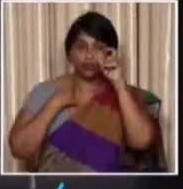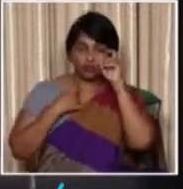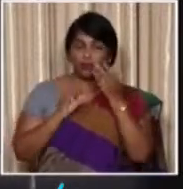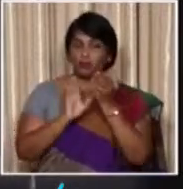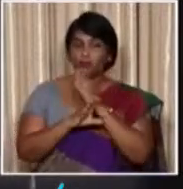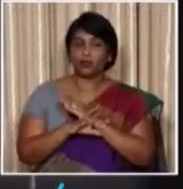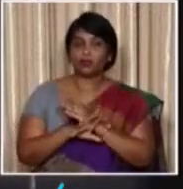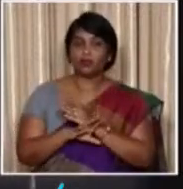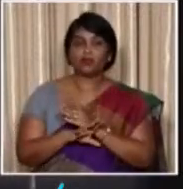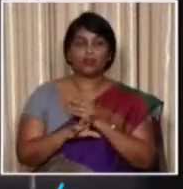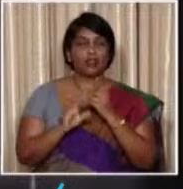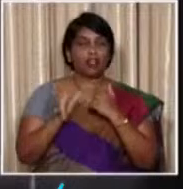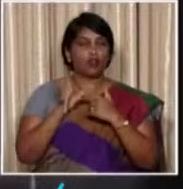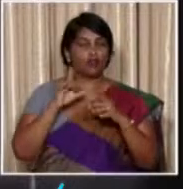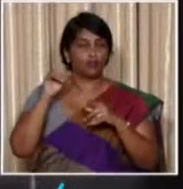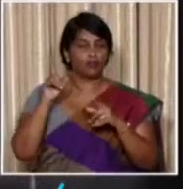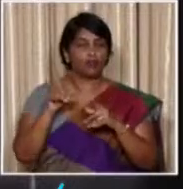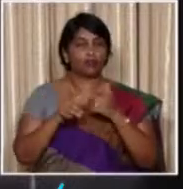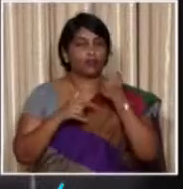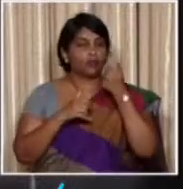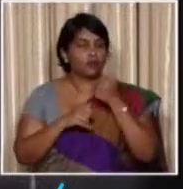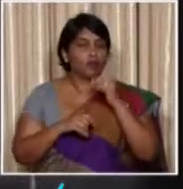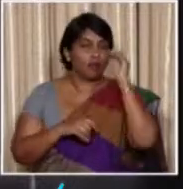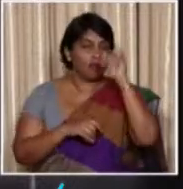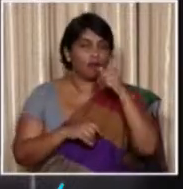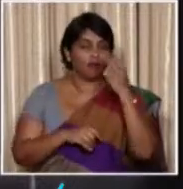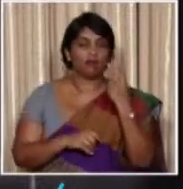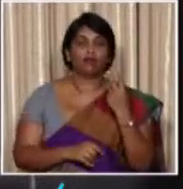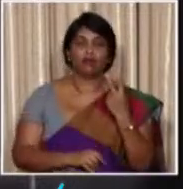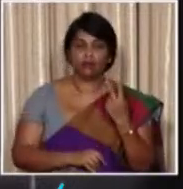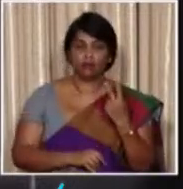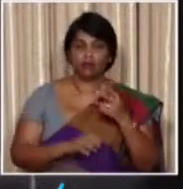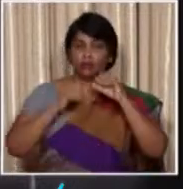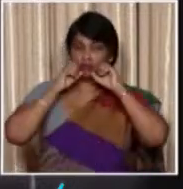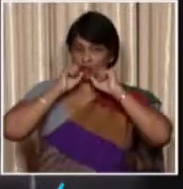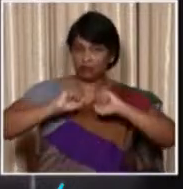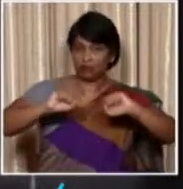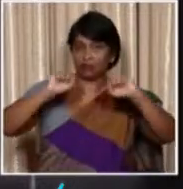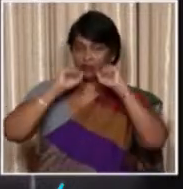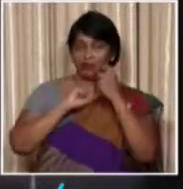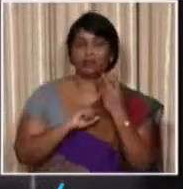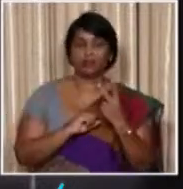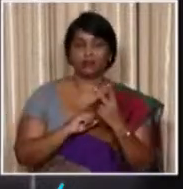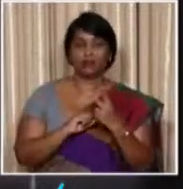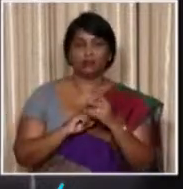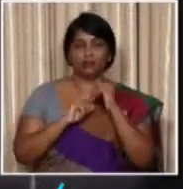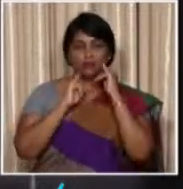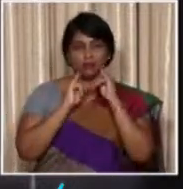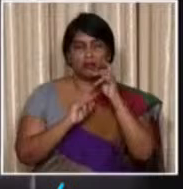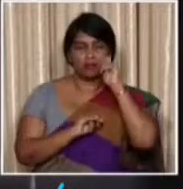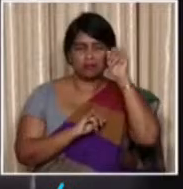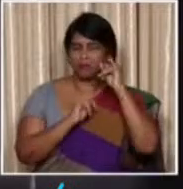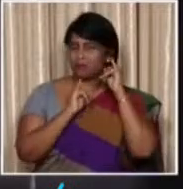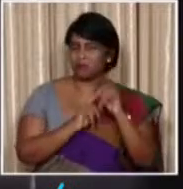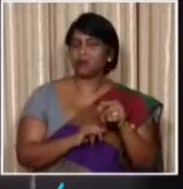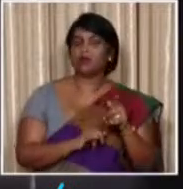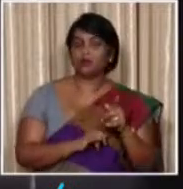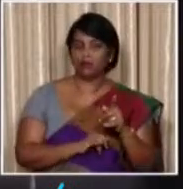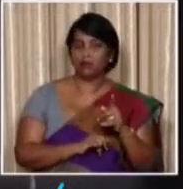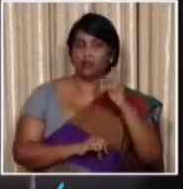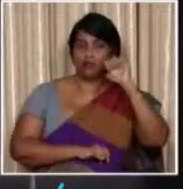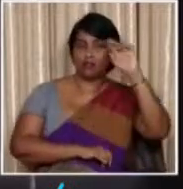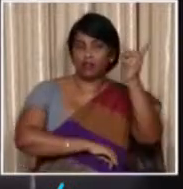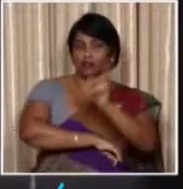දවස්වල කරුවල ගස්සව ඉතාම වටිනා අලි දෙන්නේ ඇද්දලා දෙන්නෙක් එක කාලකන්ණි පුද්ගලයෙක්ගේ වැඩක් නිසා